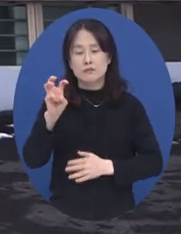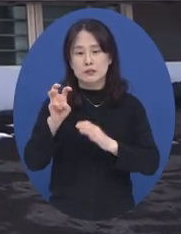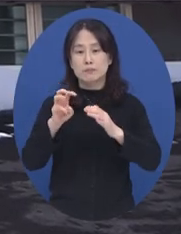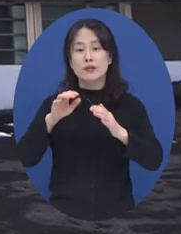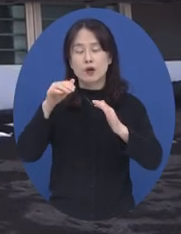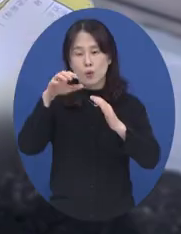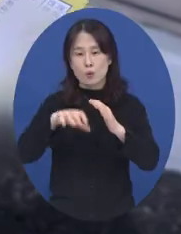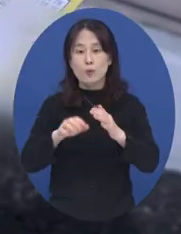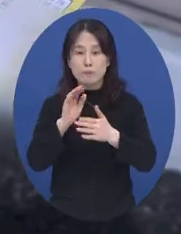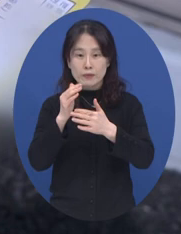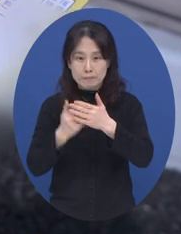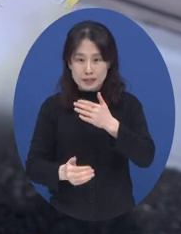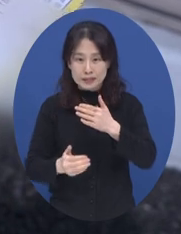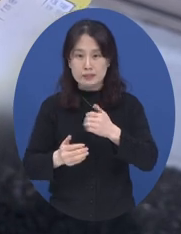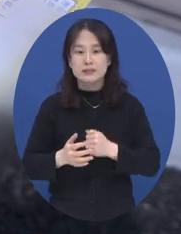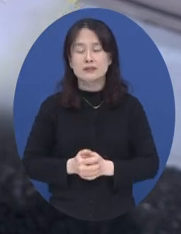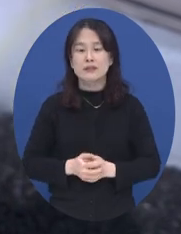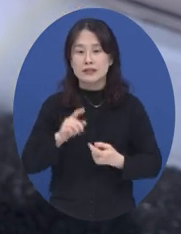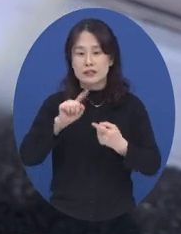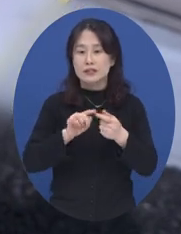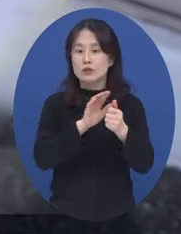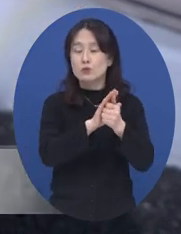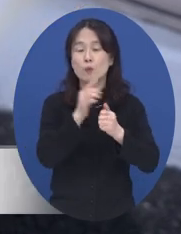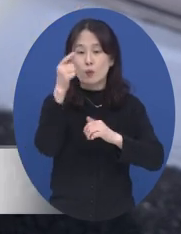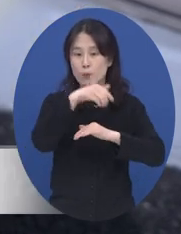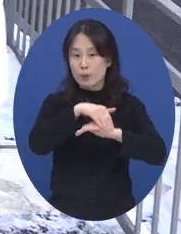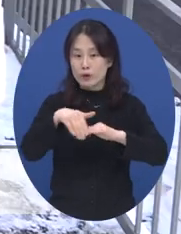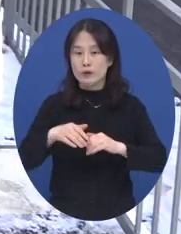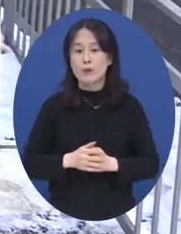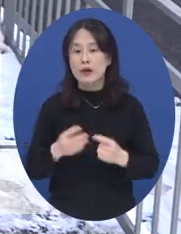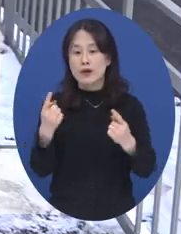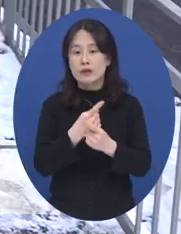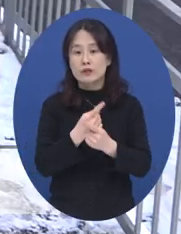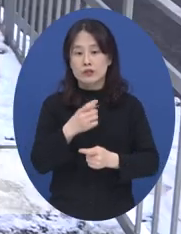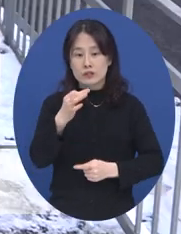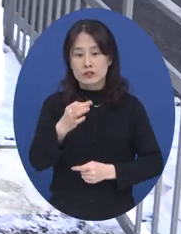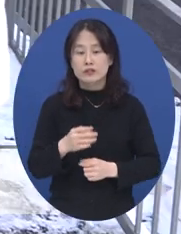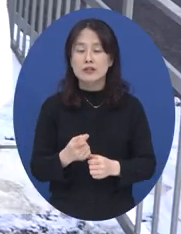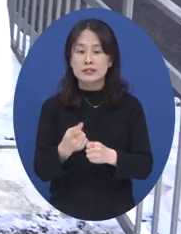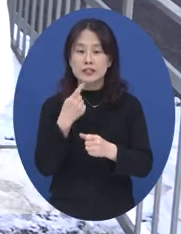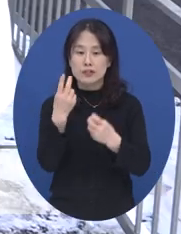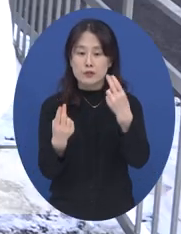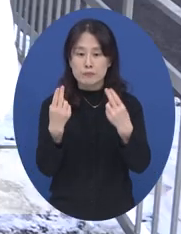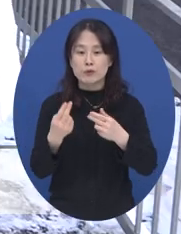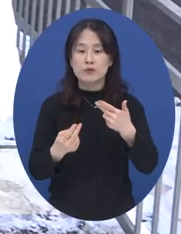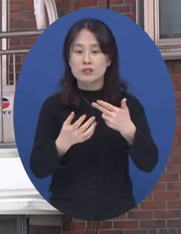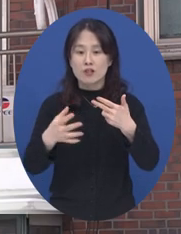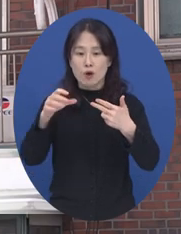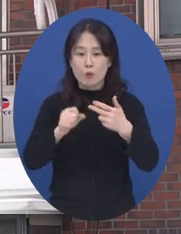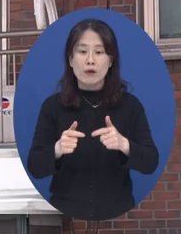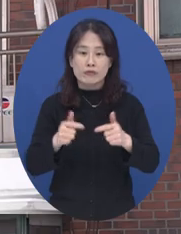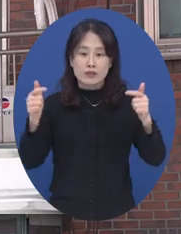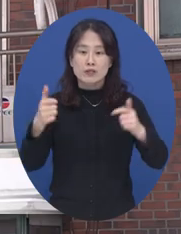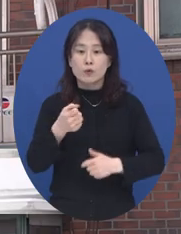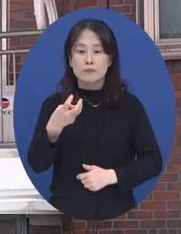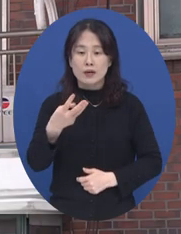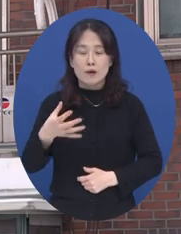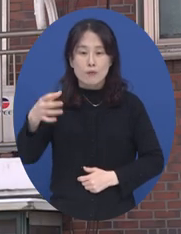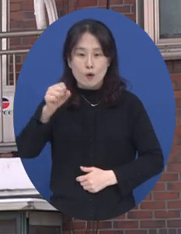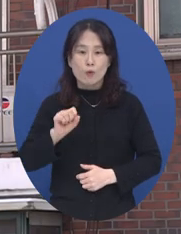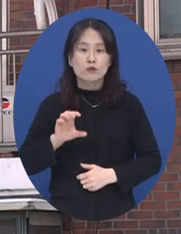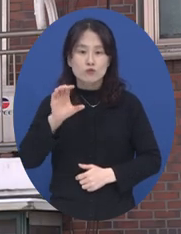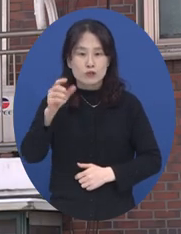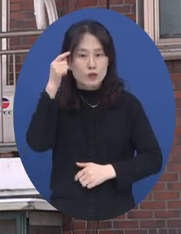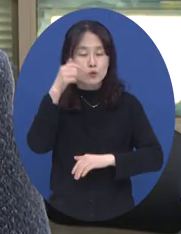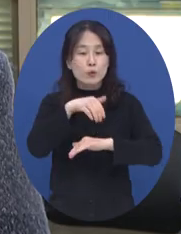소규모 공동주택의 유지 보수에 드는 비용을 지난해보다 7억원 늘린 약 53억 원을 투입해 지원한다는